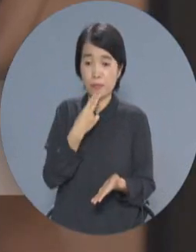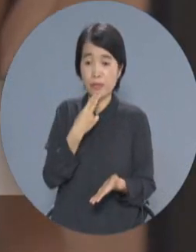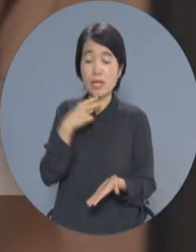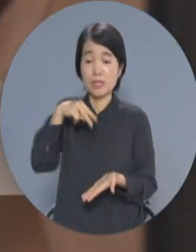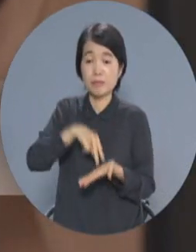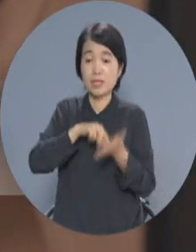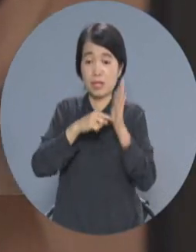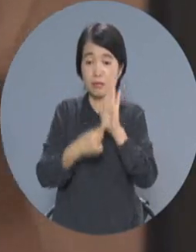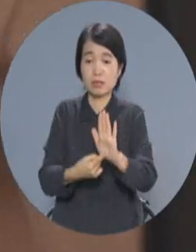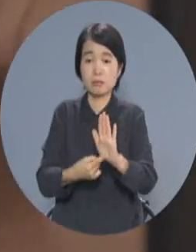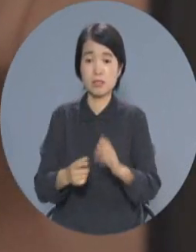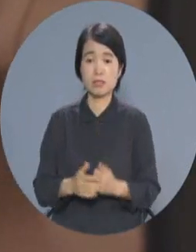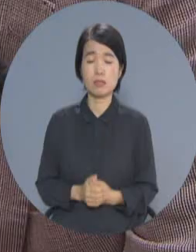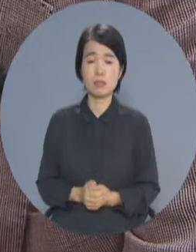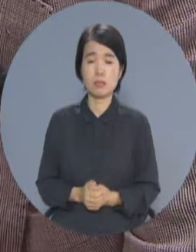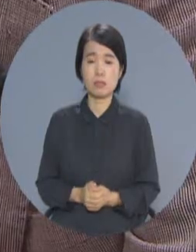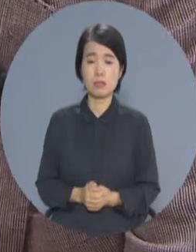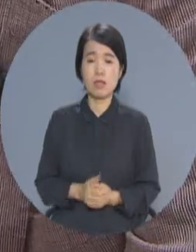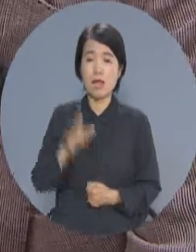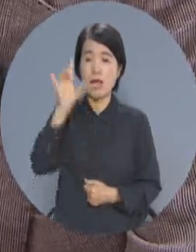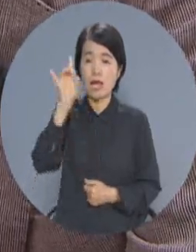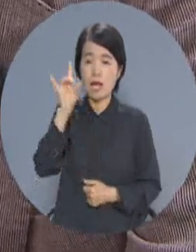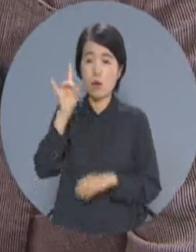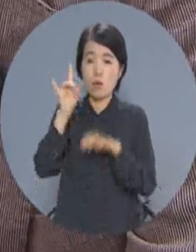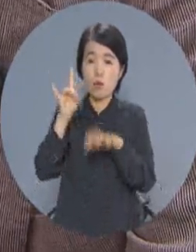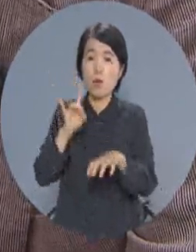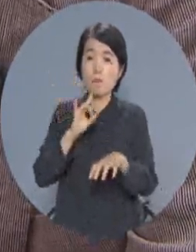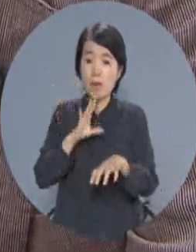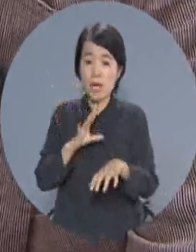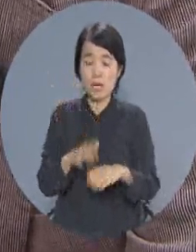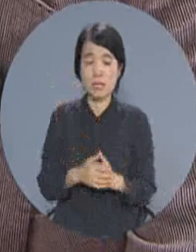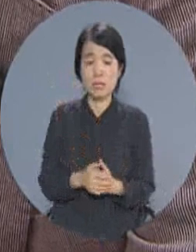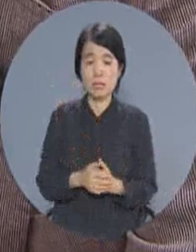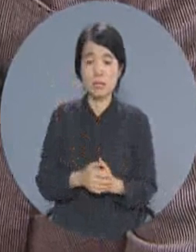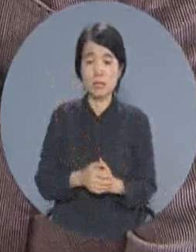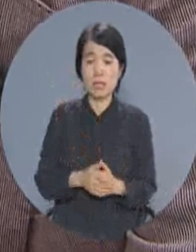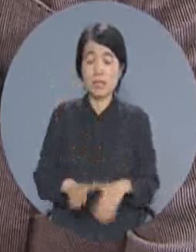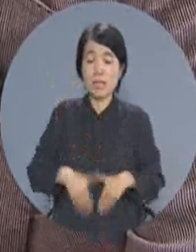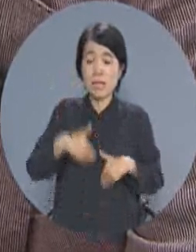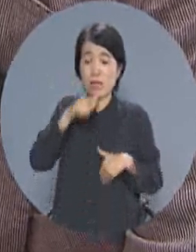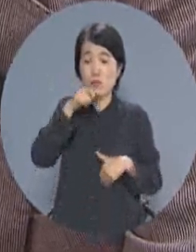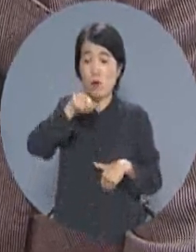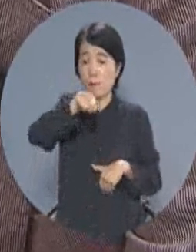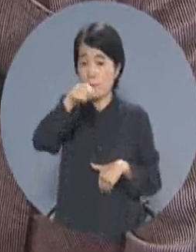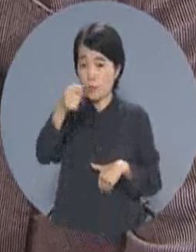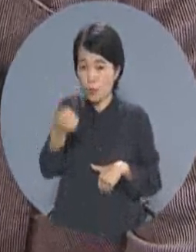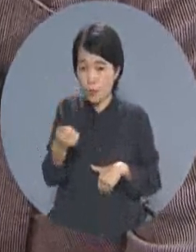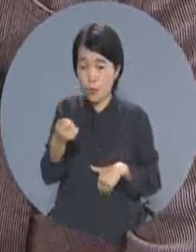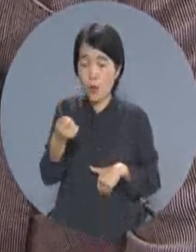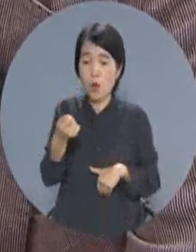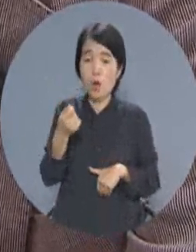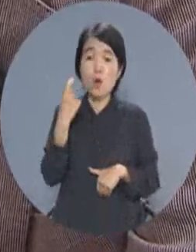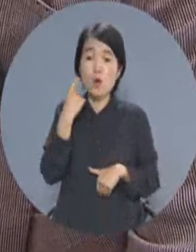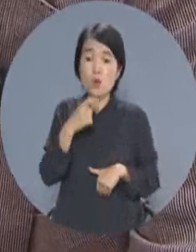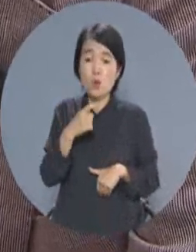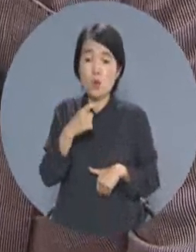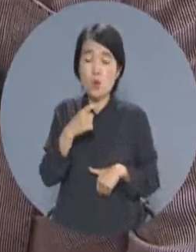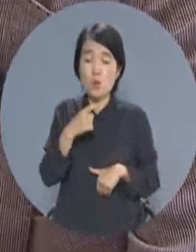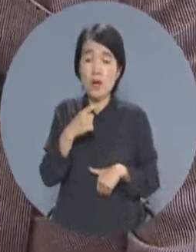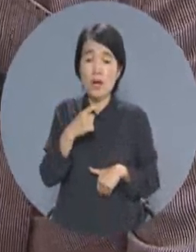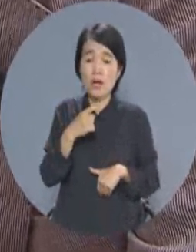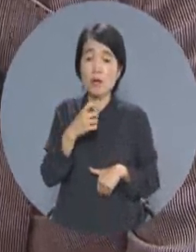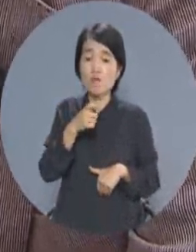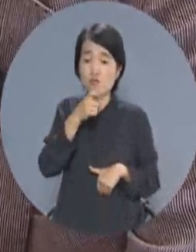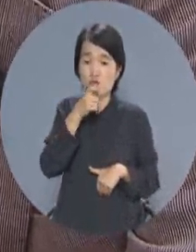없다고 밝혔습니다. 한 군데를 가서 이렇게 온수 쪽으로 밸브를 돌렸더니 그